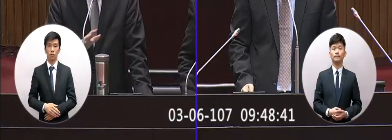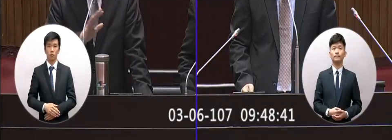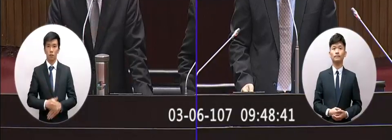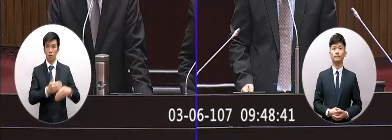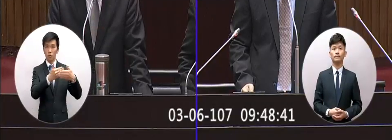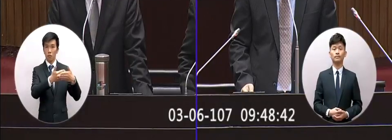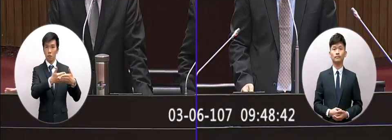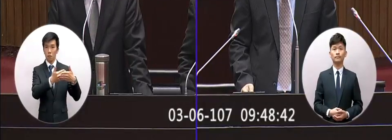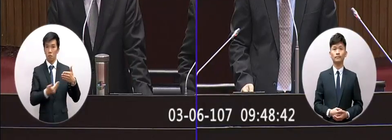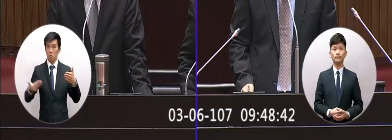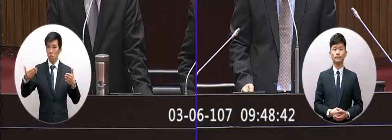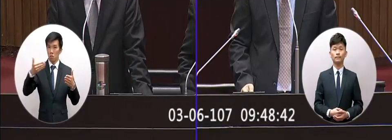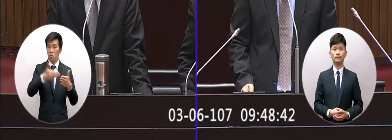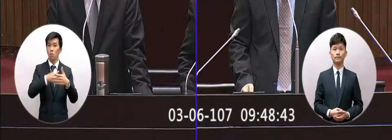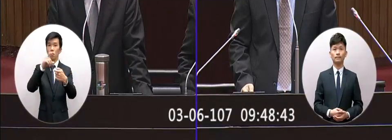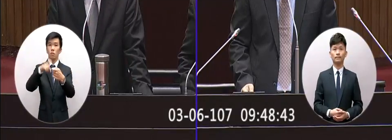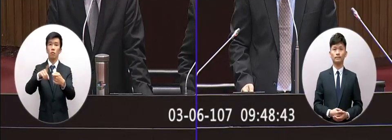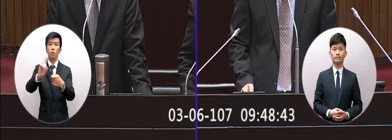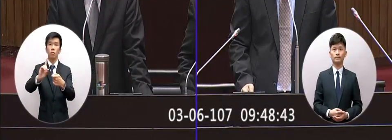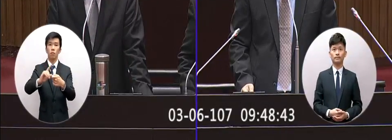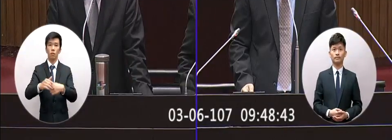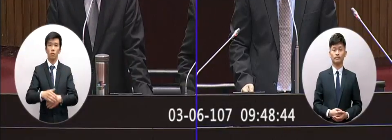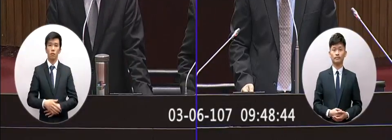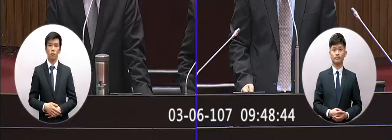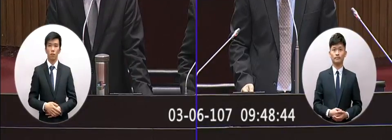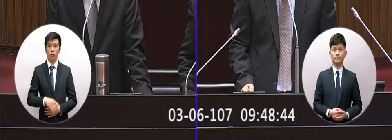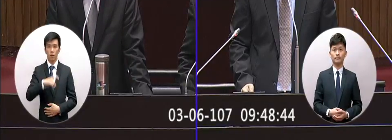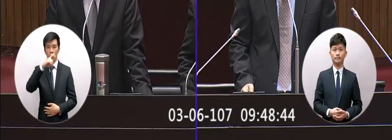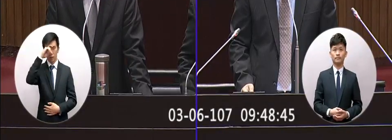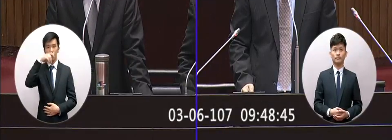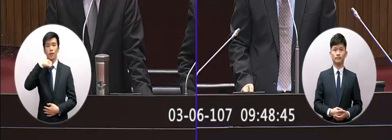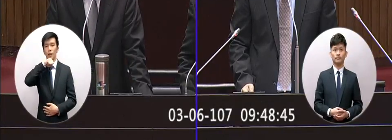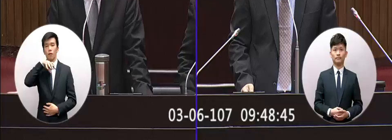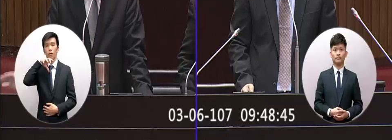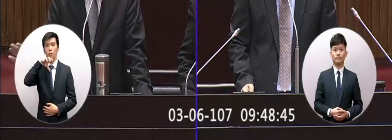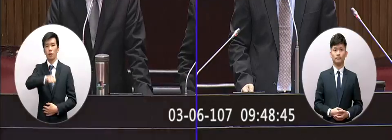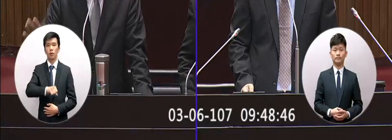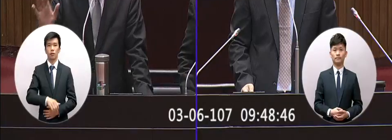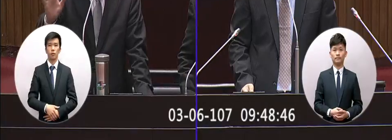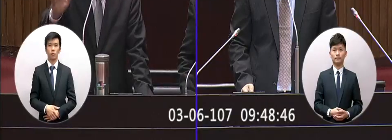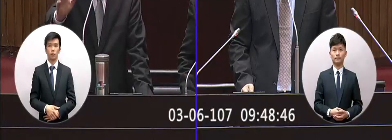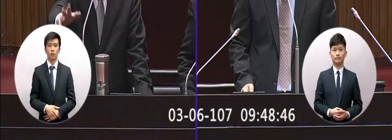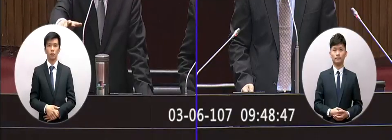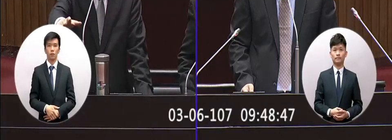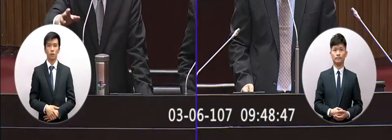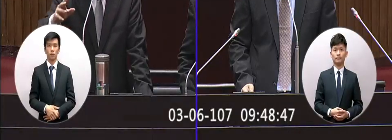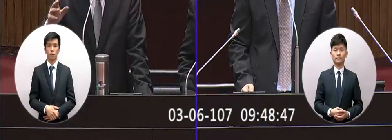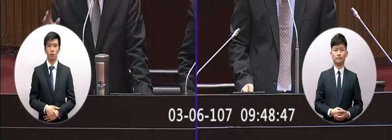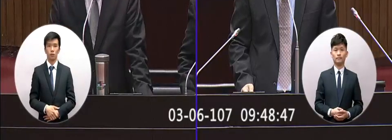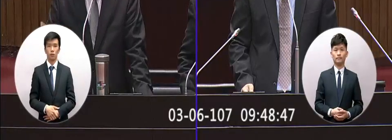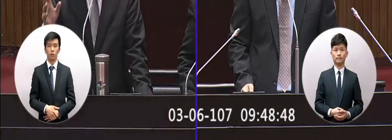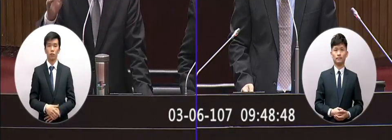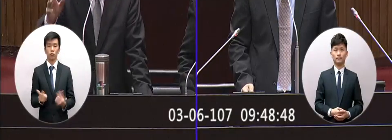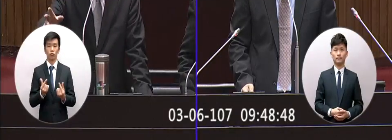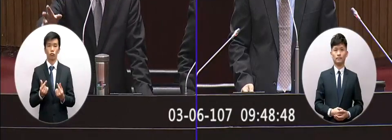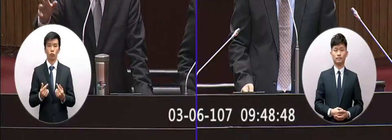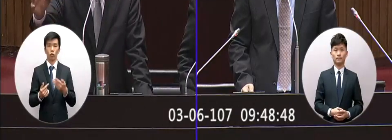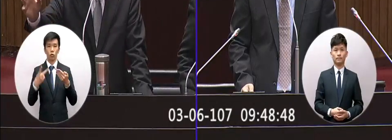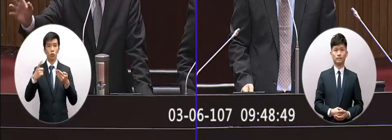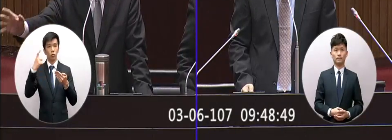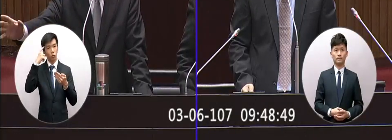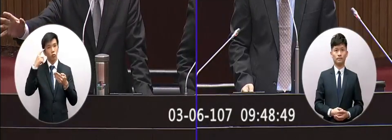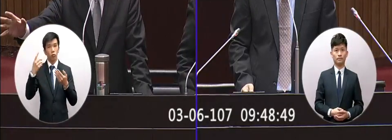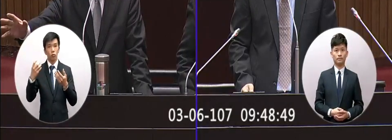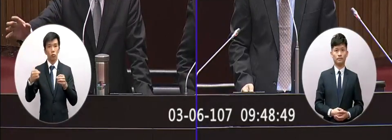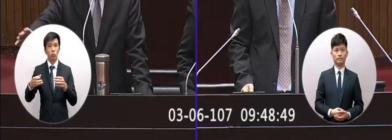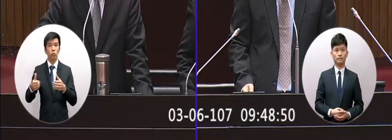的目标其实就是一个。就是并吞台湾呐、啊，他不管是用92共识，或是用其他的方式跟